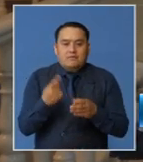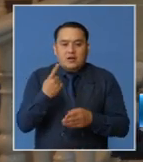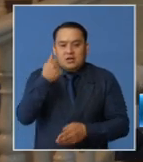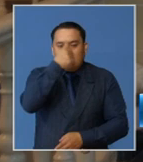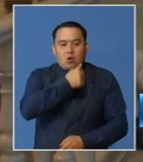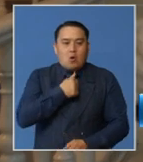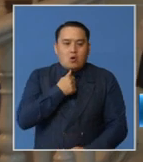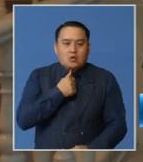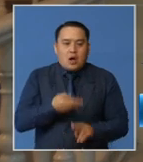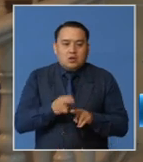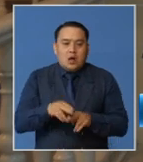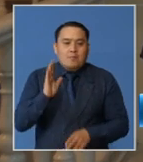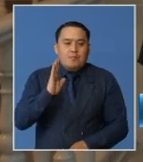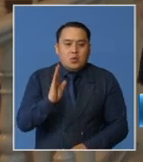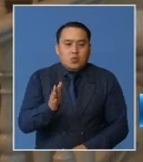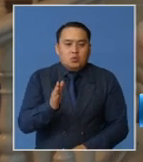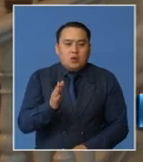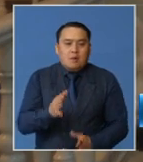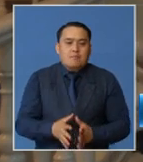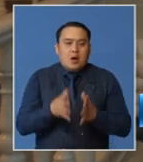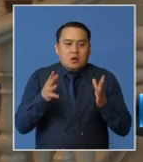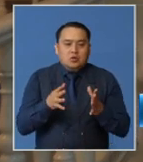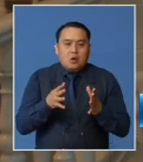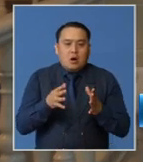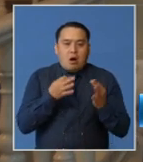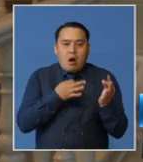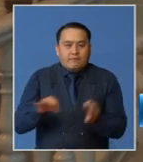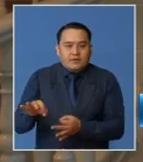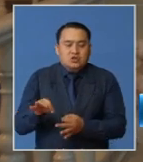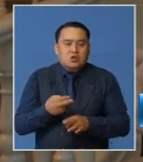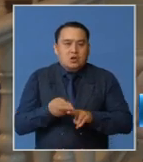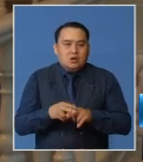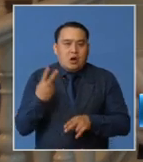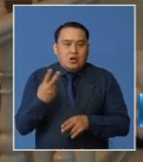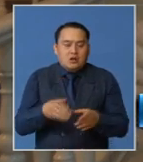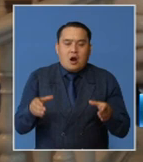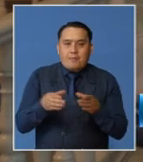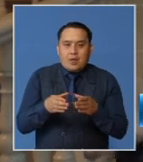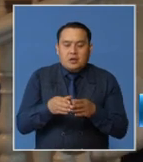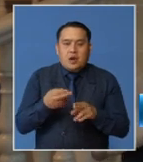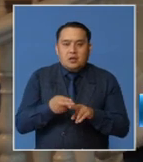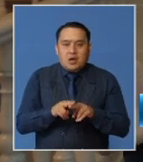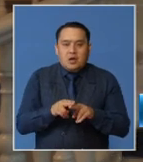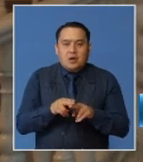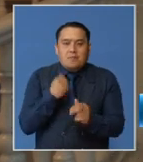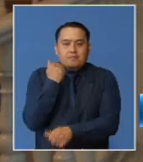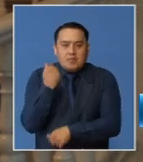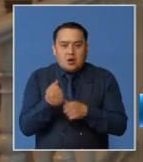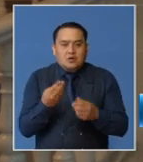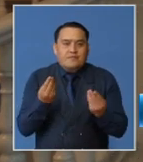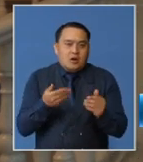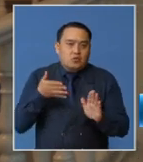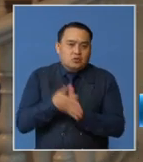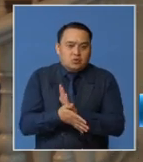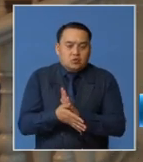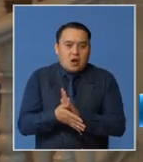год. Это будет очень большое отвлечение одновременно на две эти кампании. И материальные ресурсы, и финансовые